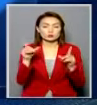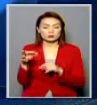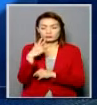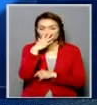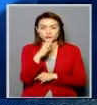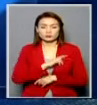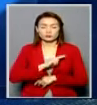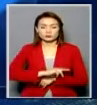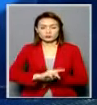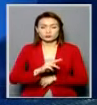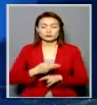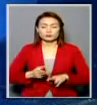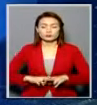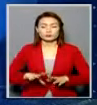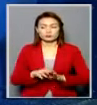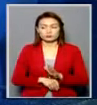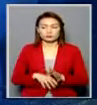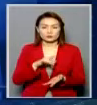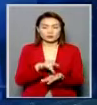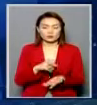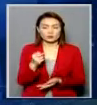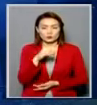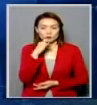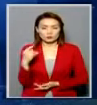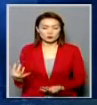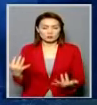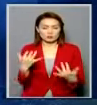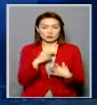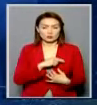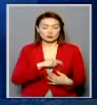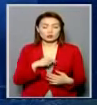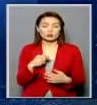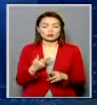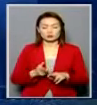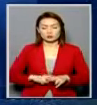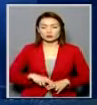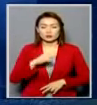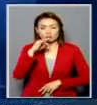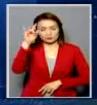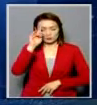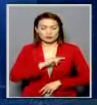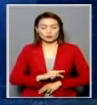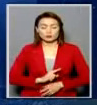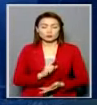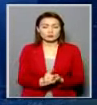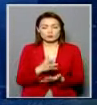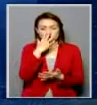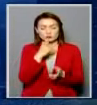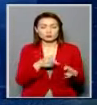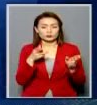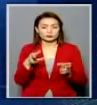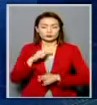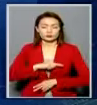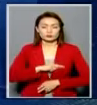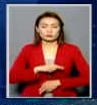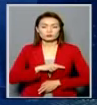на заработки за границу, в том числе из Центральной Азии в Россию. Мы хвалились тем, что ни один казах не работает за границей, в то время